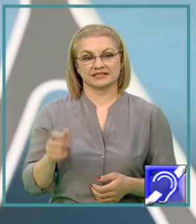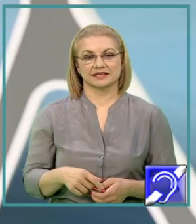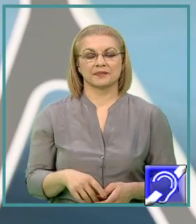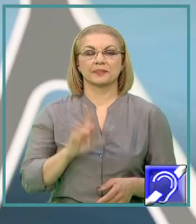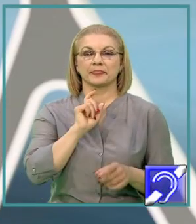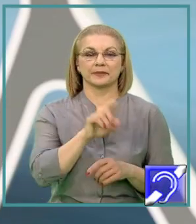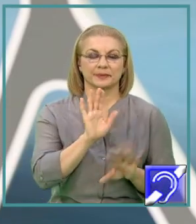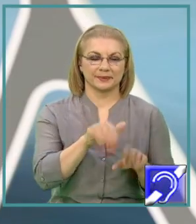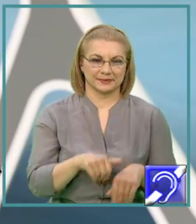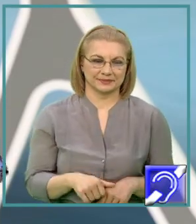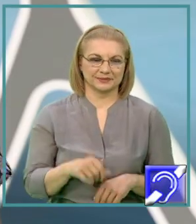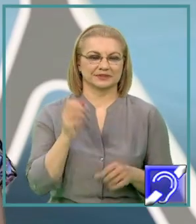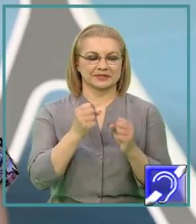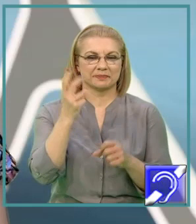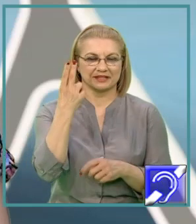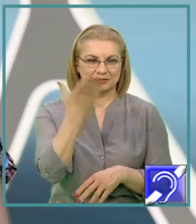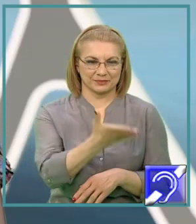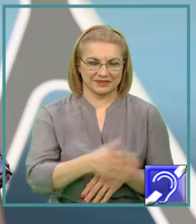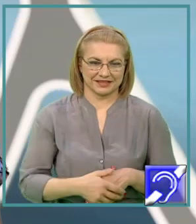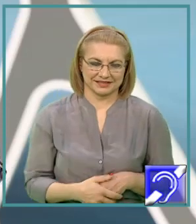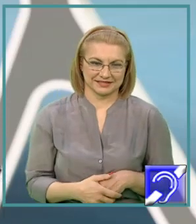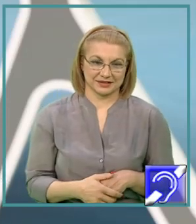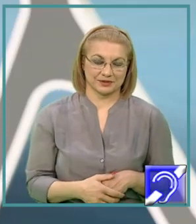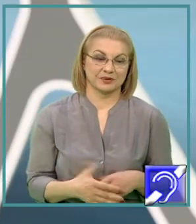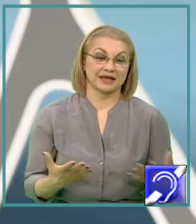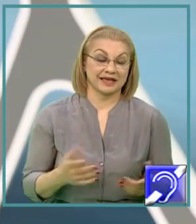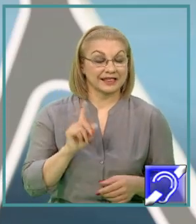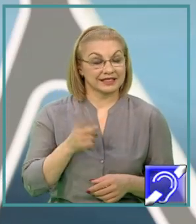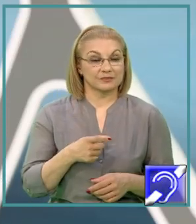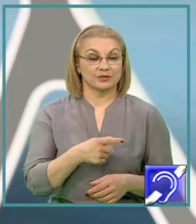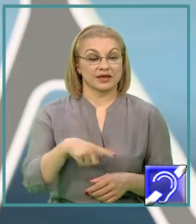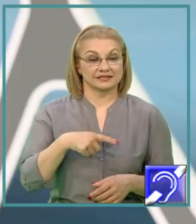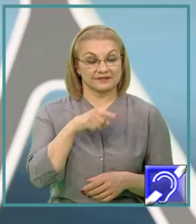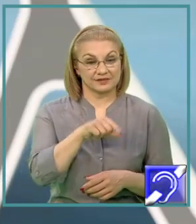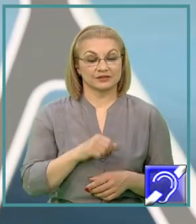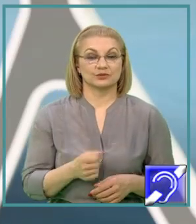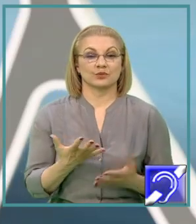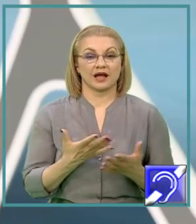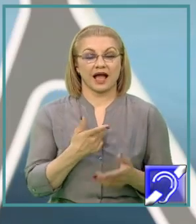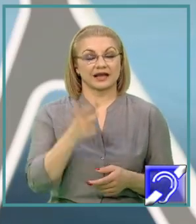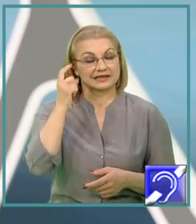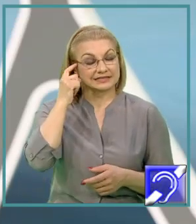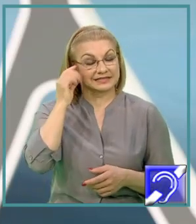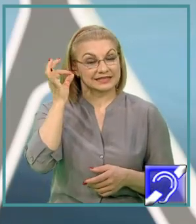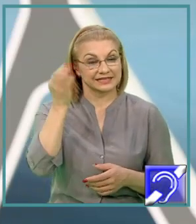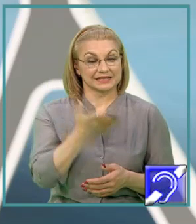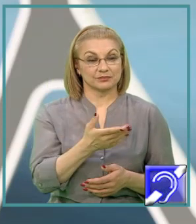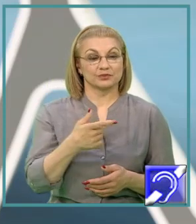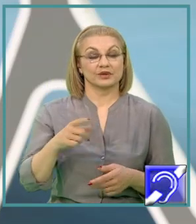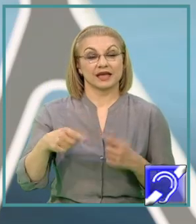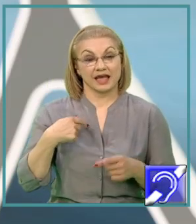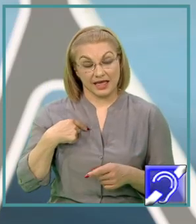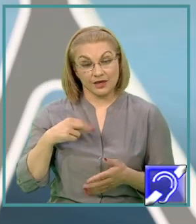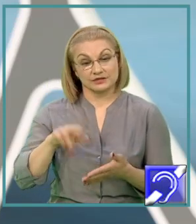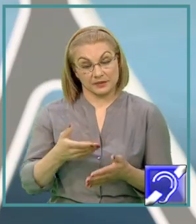bată-te, Dumnezeu, Doamne, iartă-mă că așa-mi vine să-ți zic. Trebuia să fii tu care să-ți închipui că eu o să-ți permit